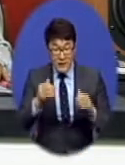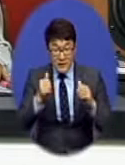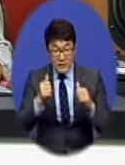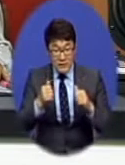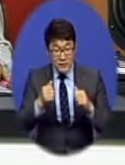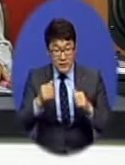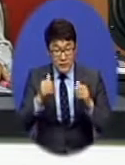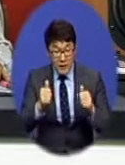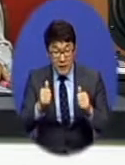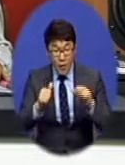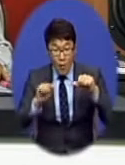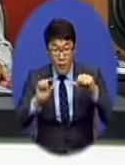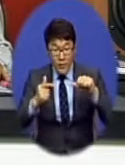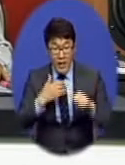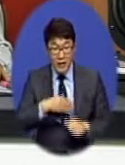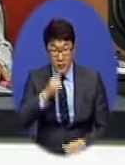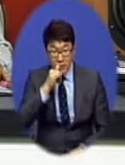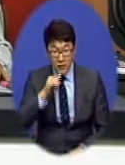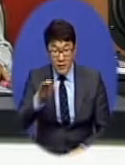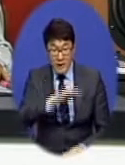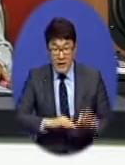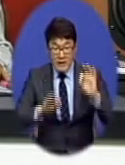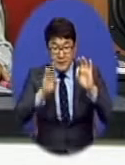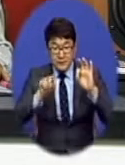있는 거 알고 계시죠? 예. 10번 참가자